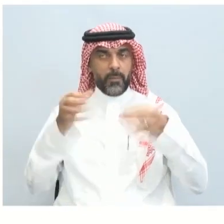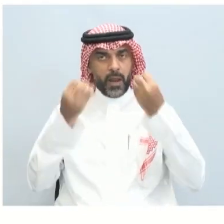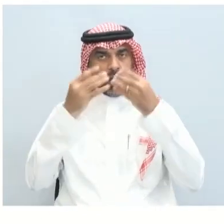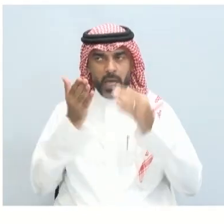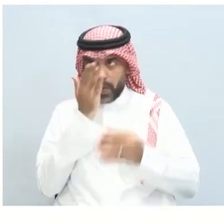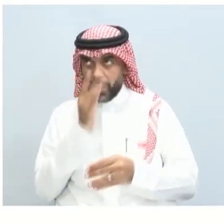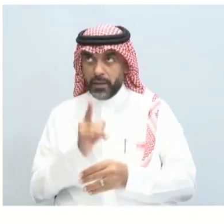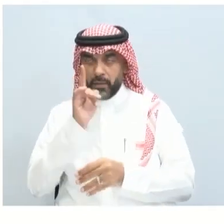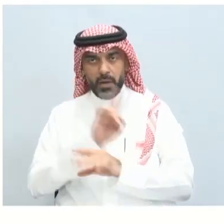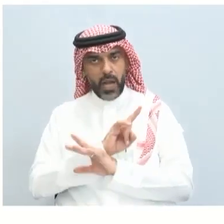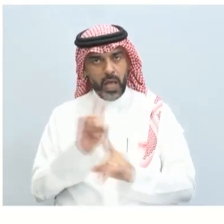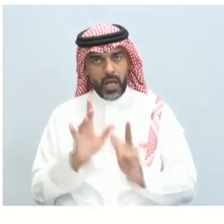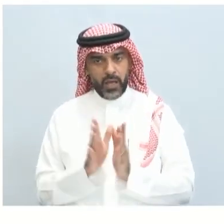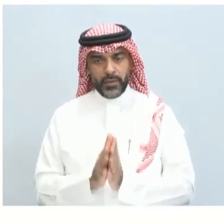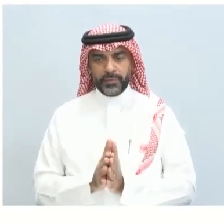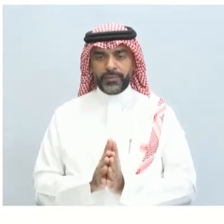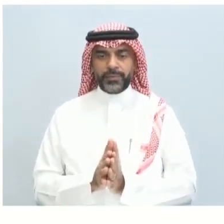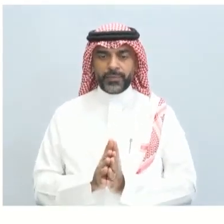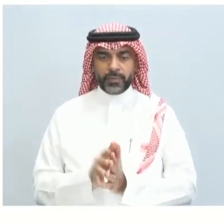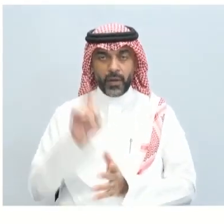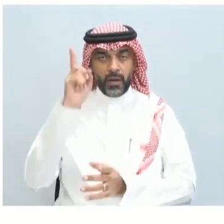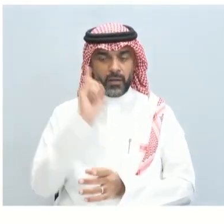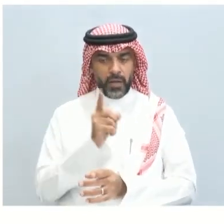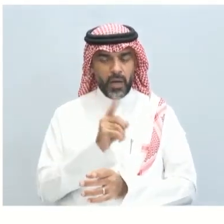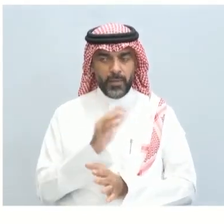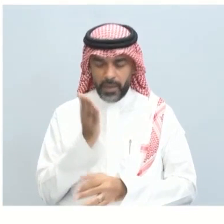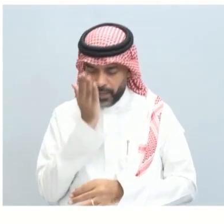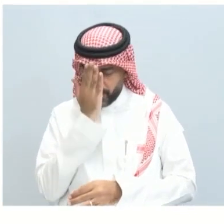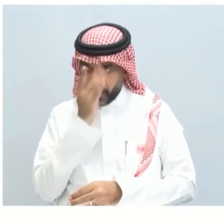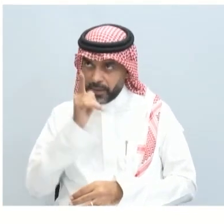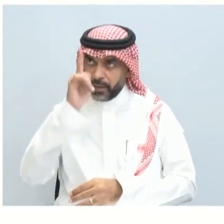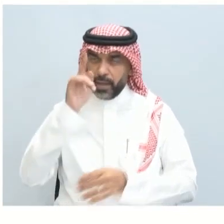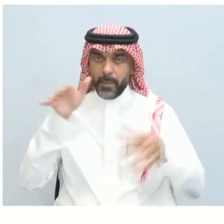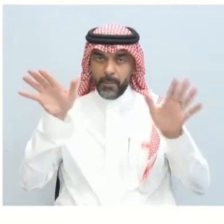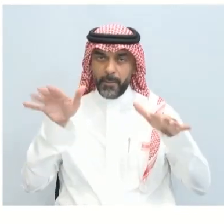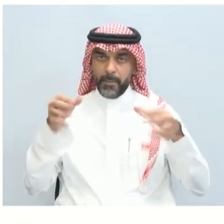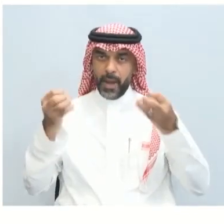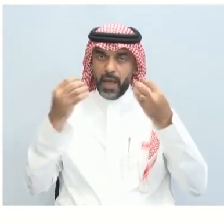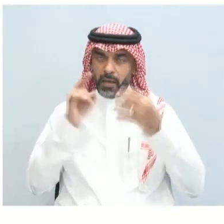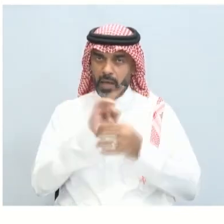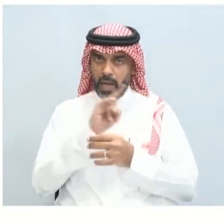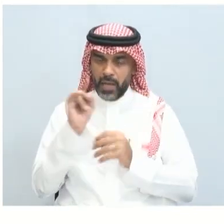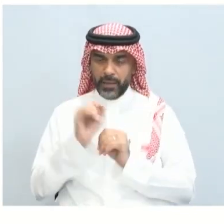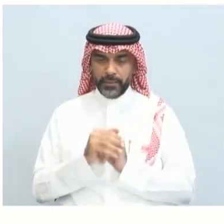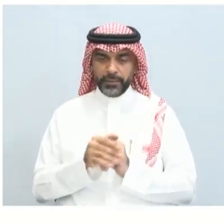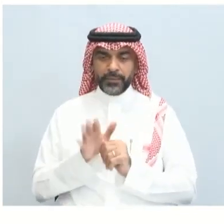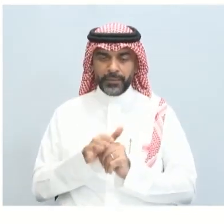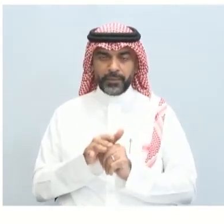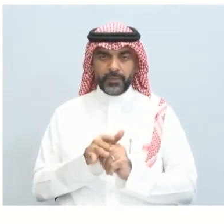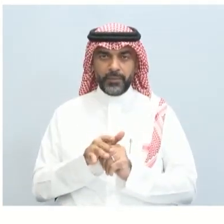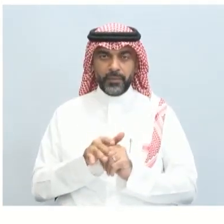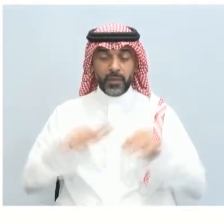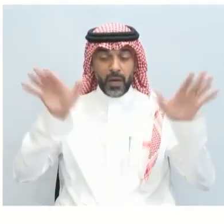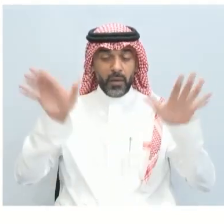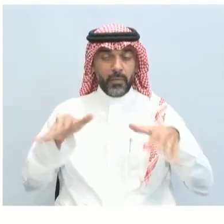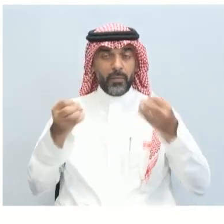عز وجل حذر من عباده الملائكه واتخاذهم اربابا من دونه ايضا الملائكه عباد